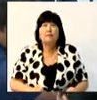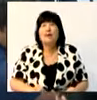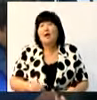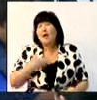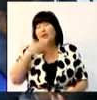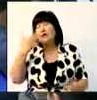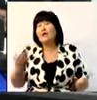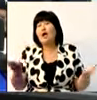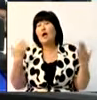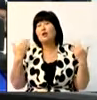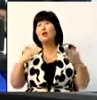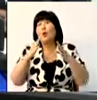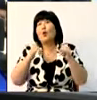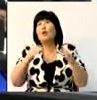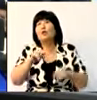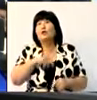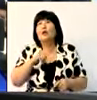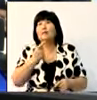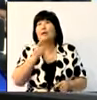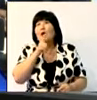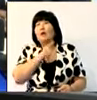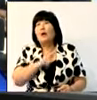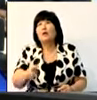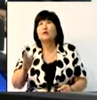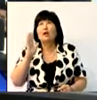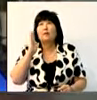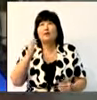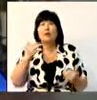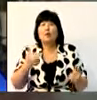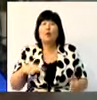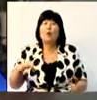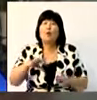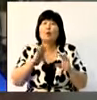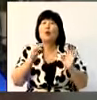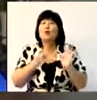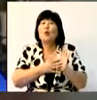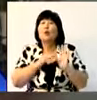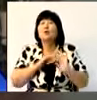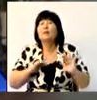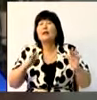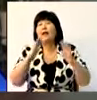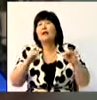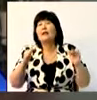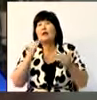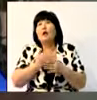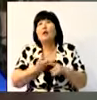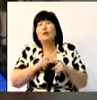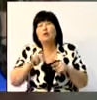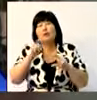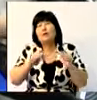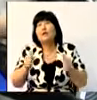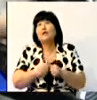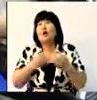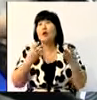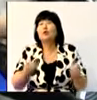Жазғы тынығу лагерінің жұмысы алдағы 1 маусымнан басталады. Бүгінде облыс бойынша 9 балалар лагері бар. Мұнан бөлек мектептер жанынан